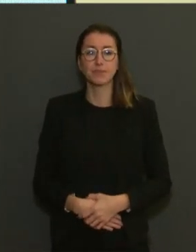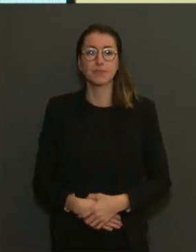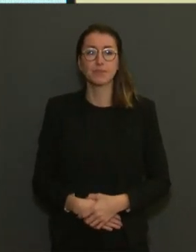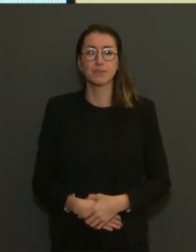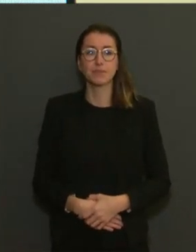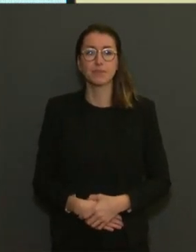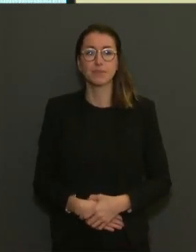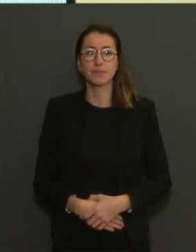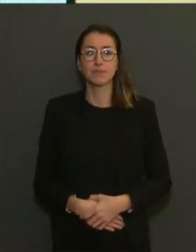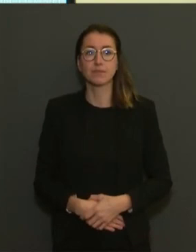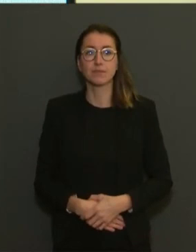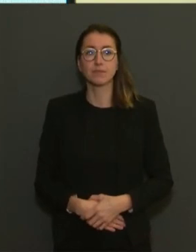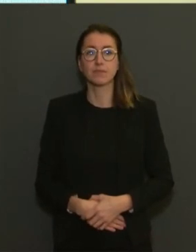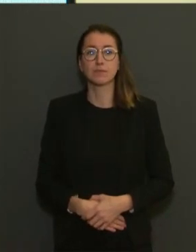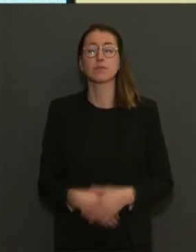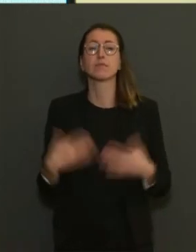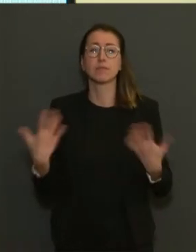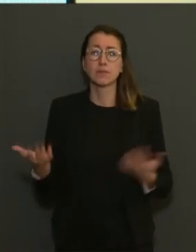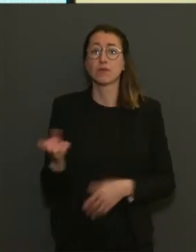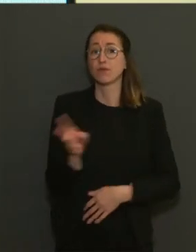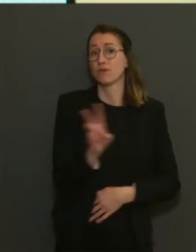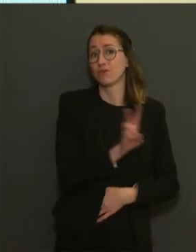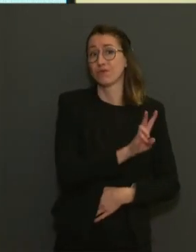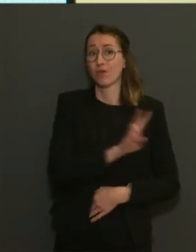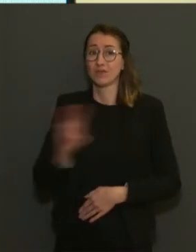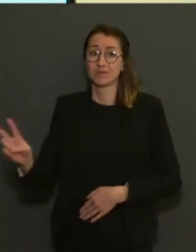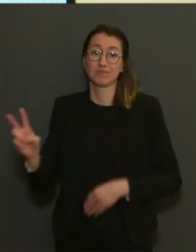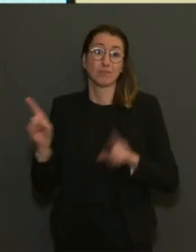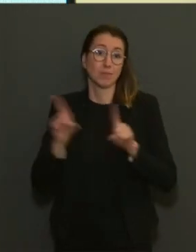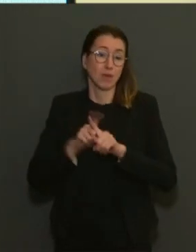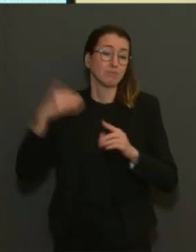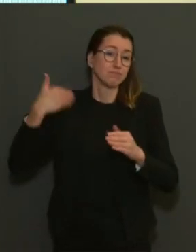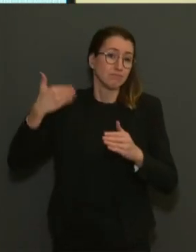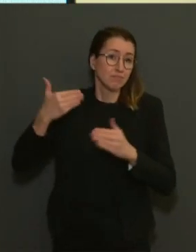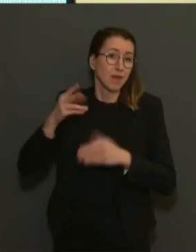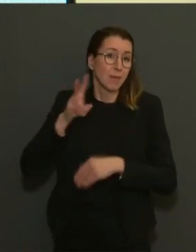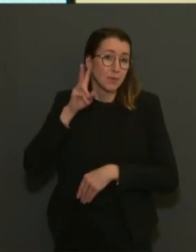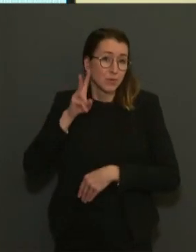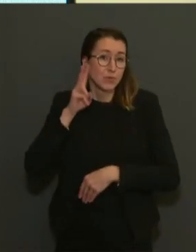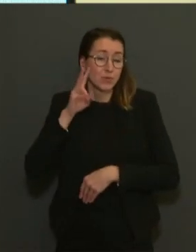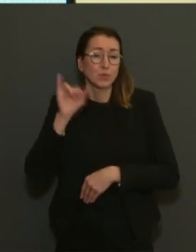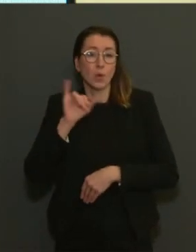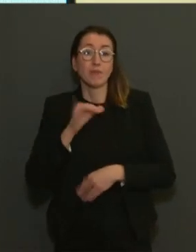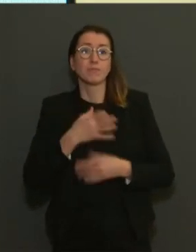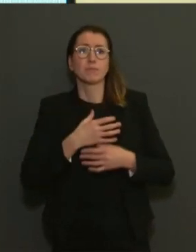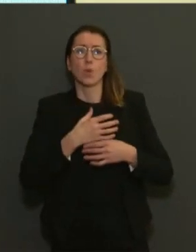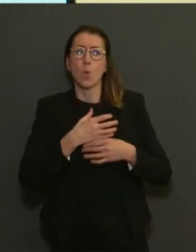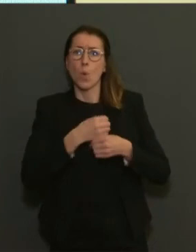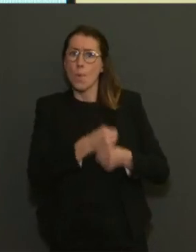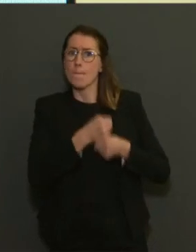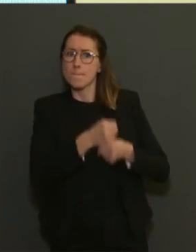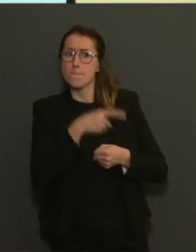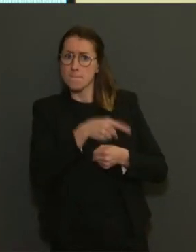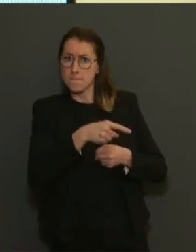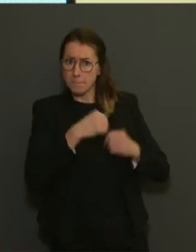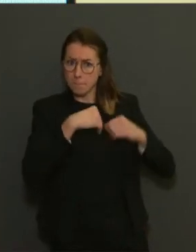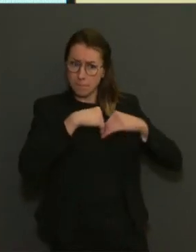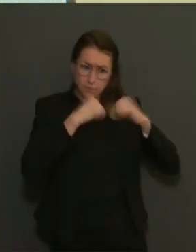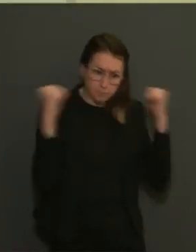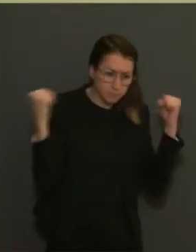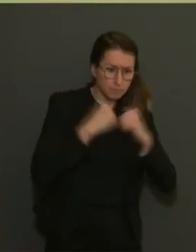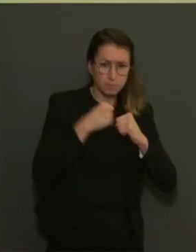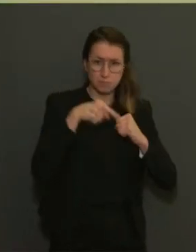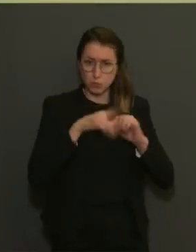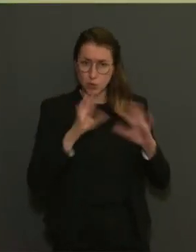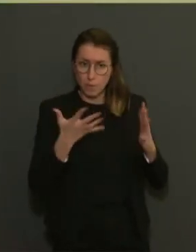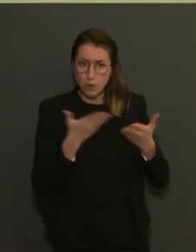Comme tous les vendredis, nous allons vous tenir au courant de ce qui se passe dans les maisons de repos et les maisons de repos et de soins. Et vous allez voir sur le